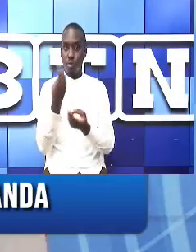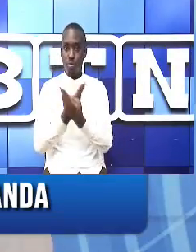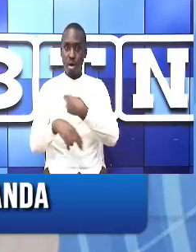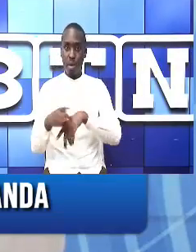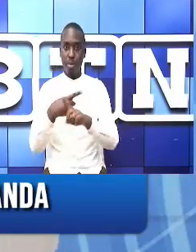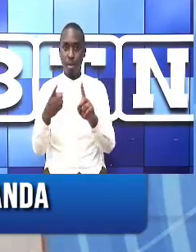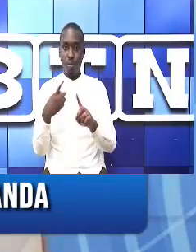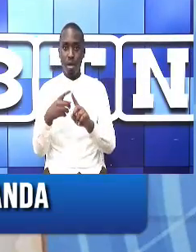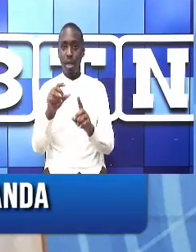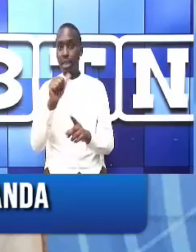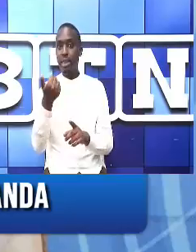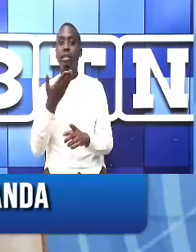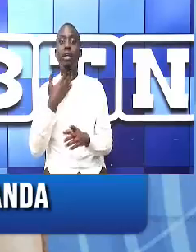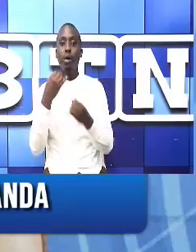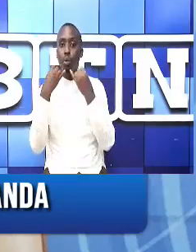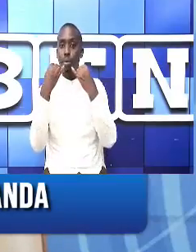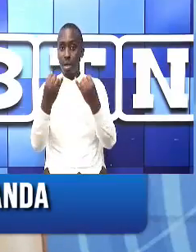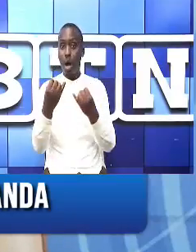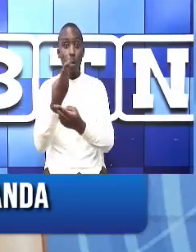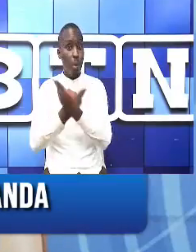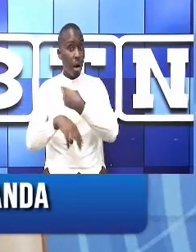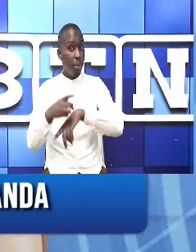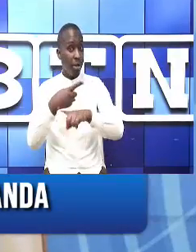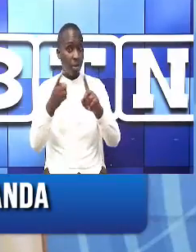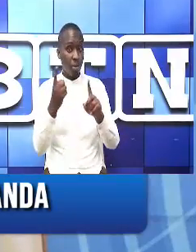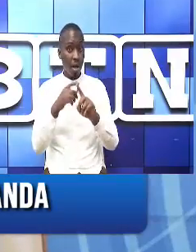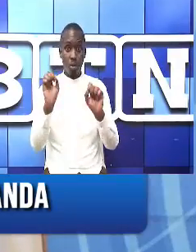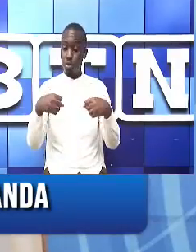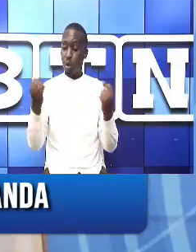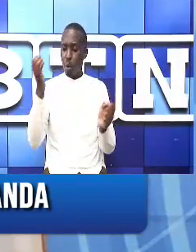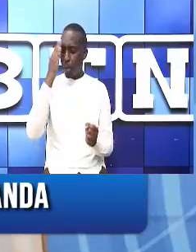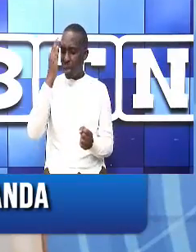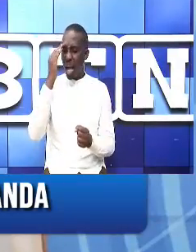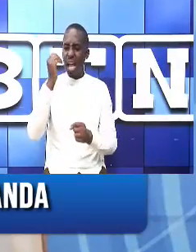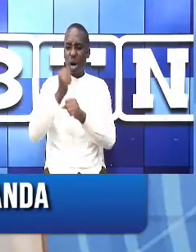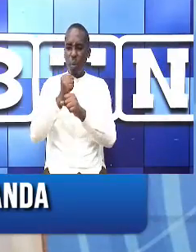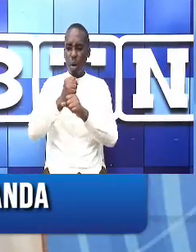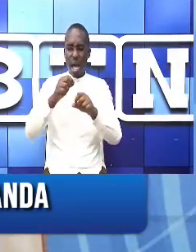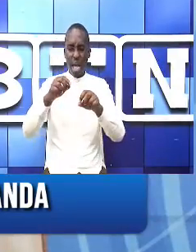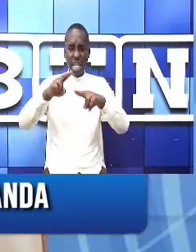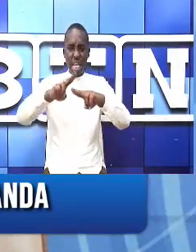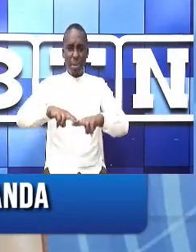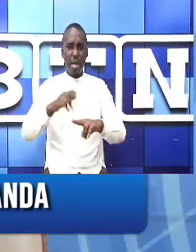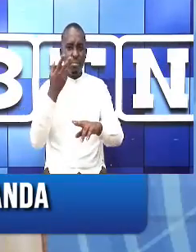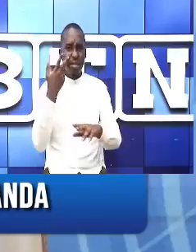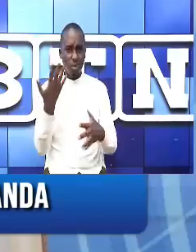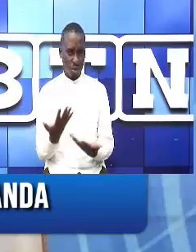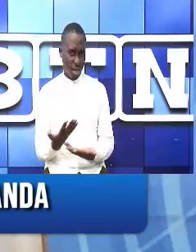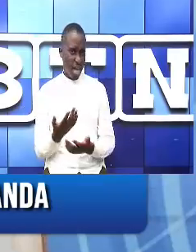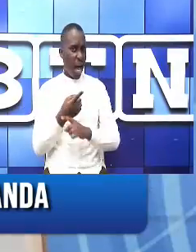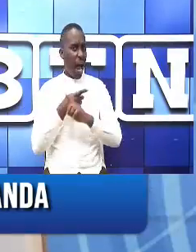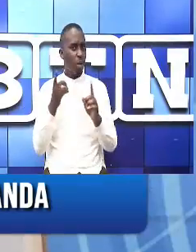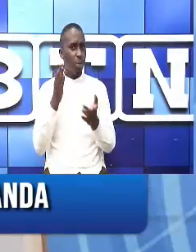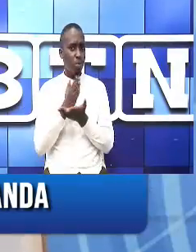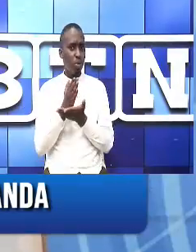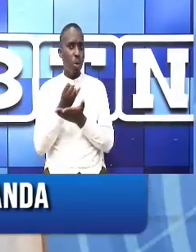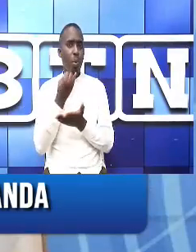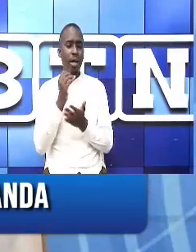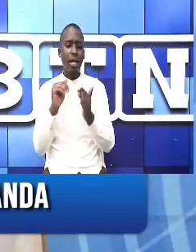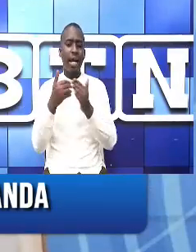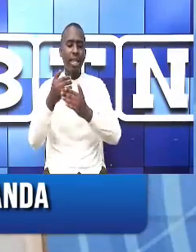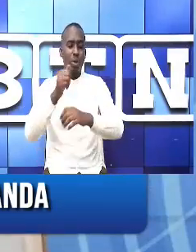ikindi nkubwire ko ubumuga batandukanye ntabwo wamenya ngo urakora intebe imeze ite ariko se ni umwana namara kugera ku ishuri